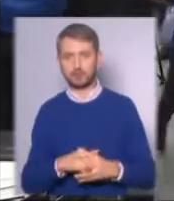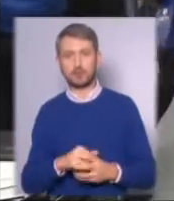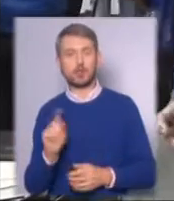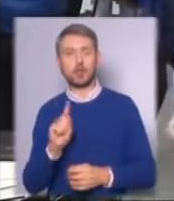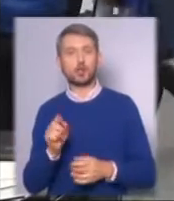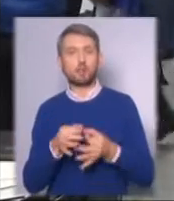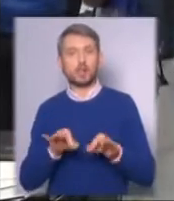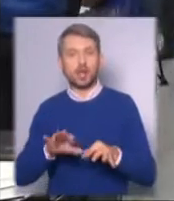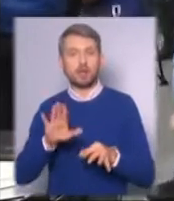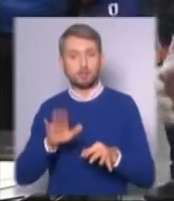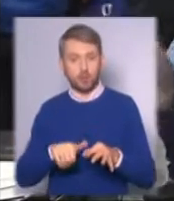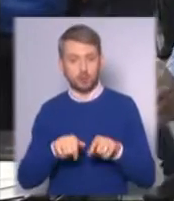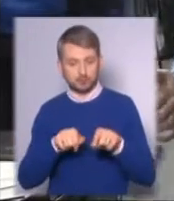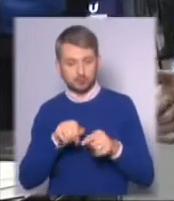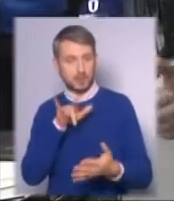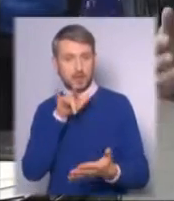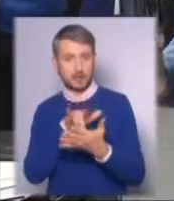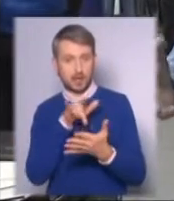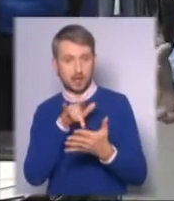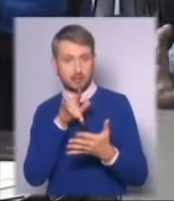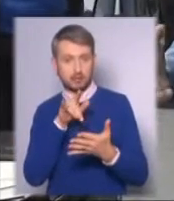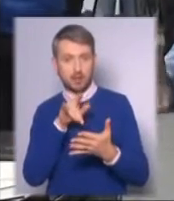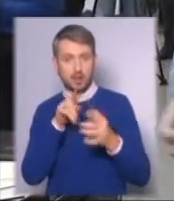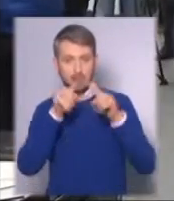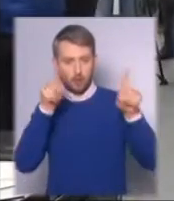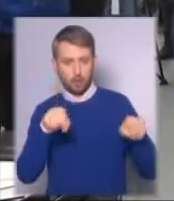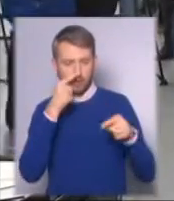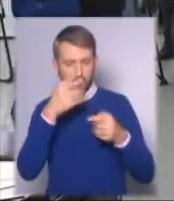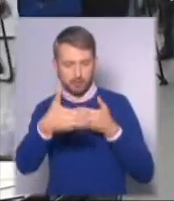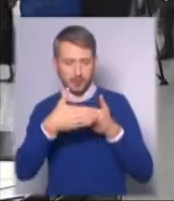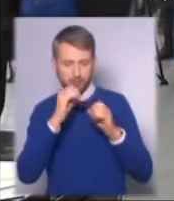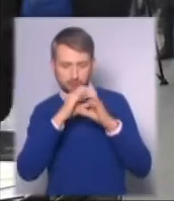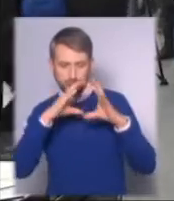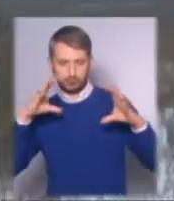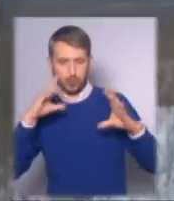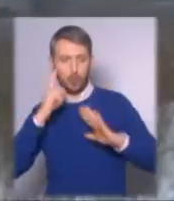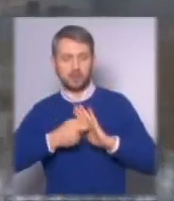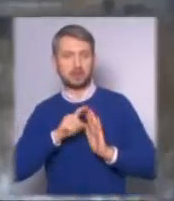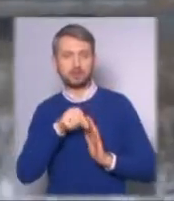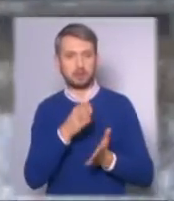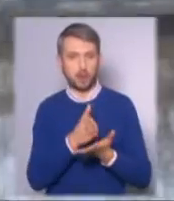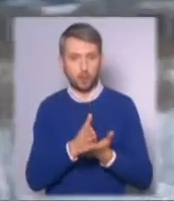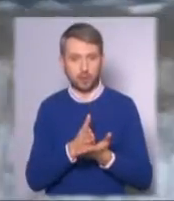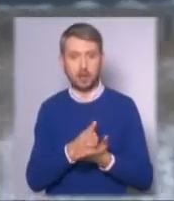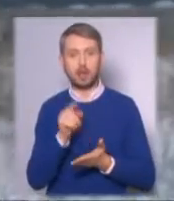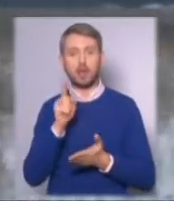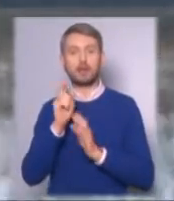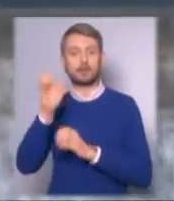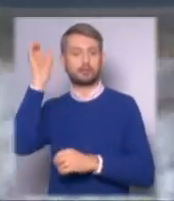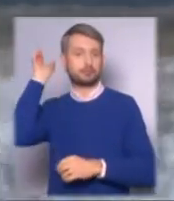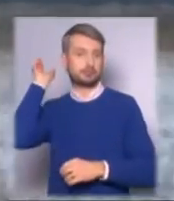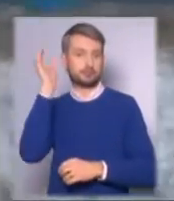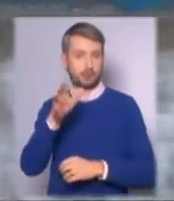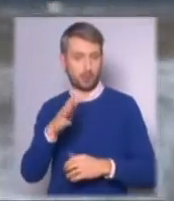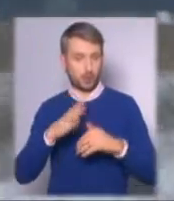позволяет после идентификации цели приблизить изображение и точно распознать, что именно это находится. Безпілотник запускається з руки та після